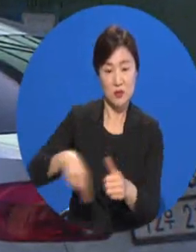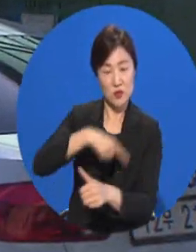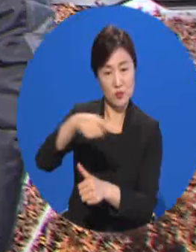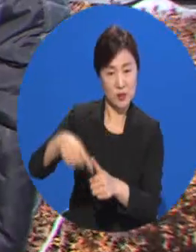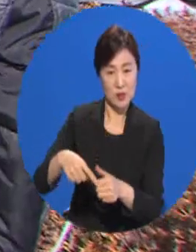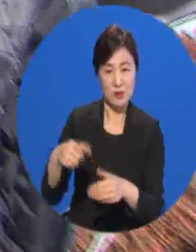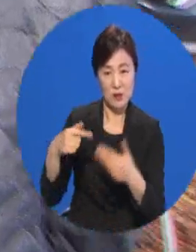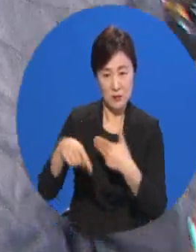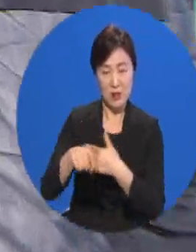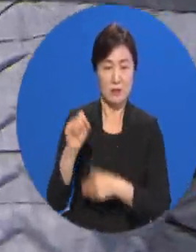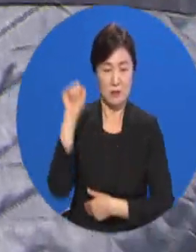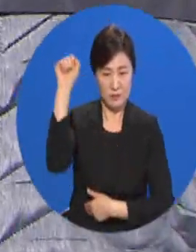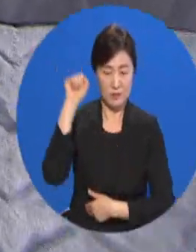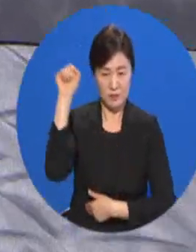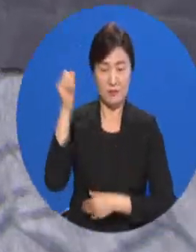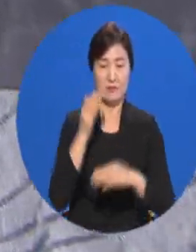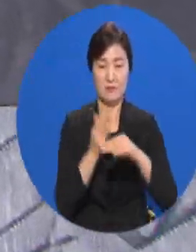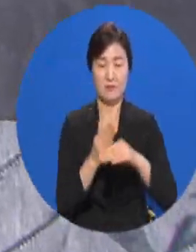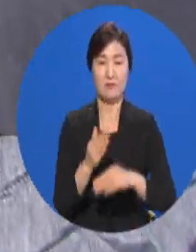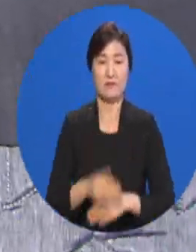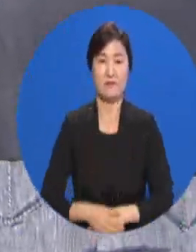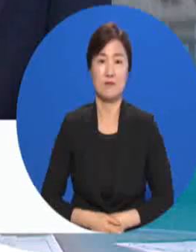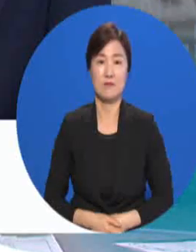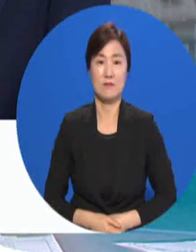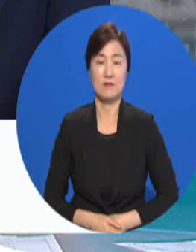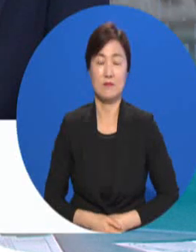노숙 농성을 이어가고 있습니다.